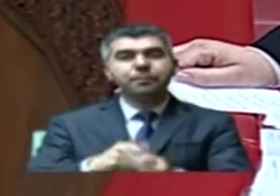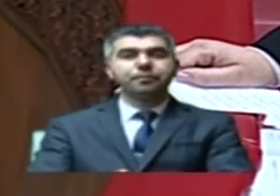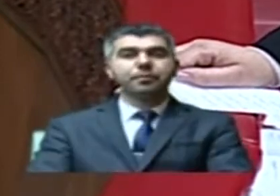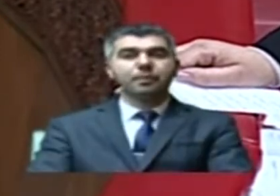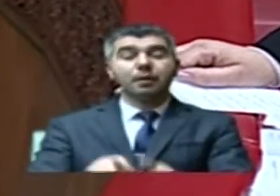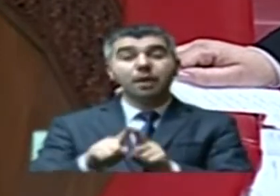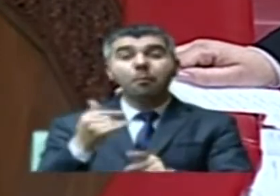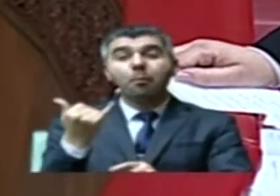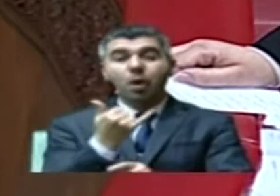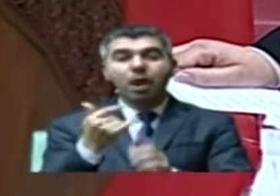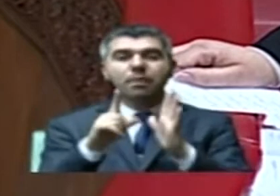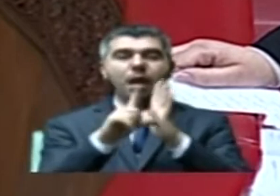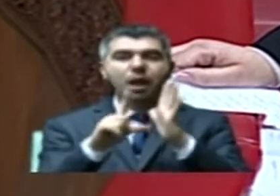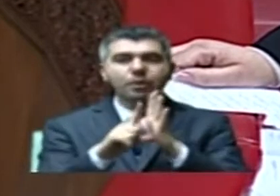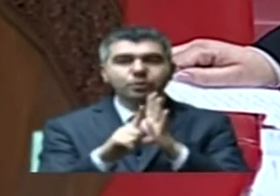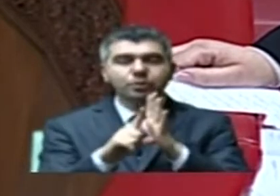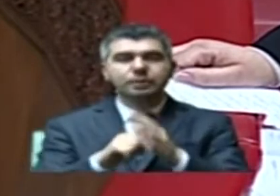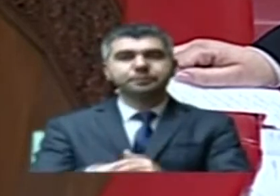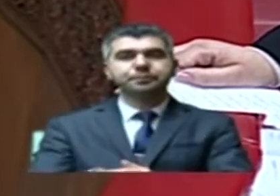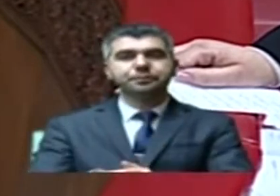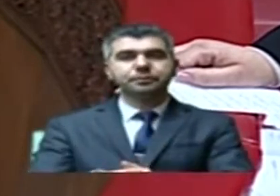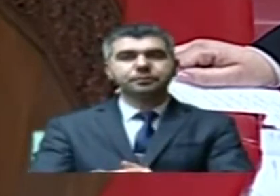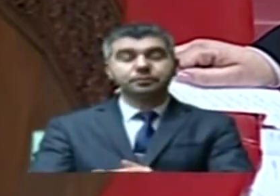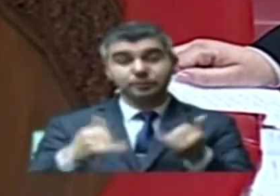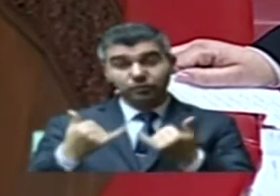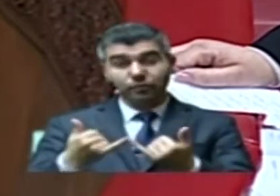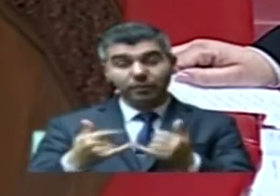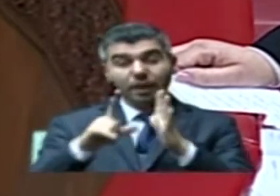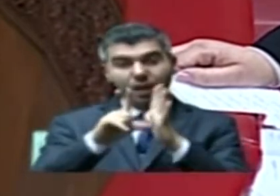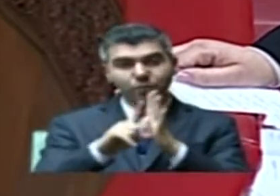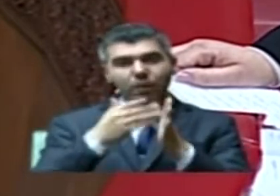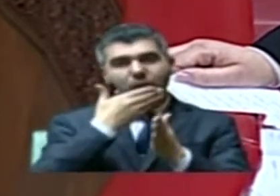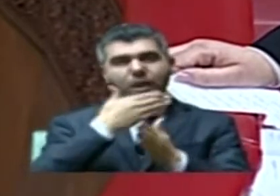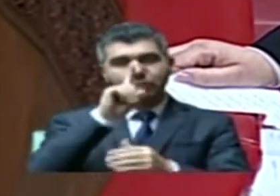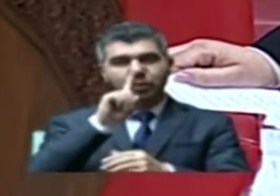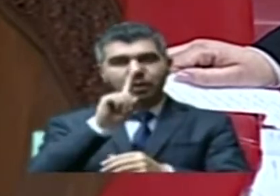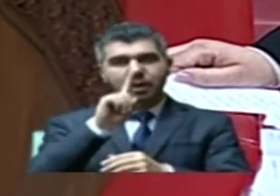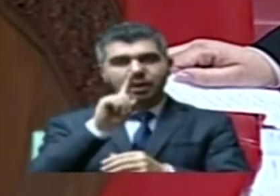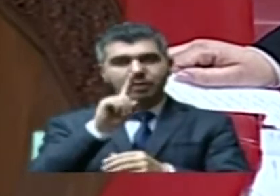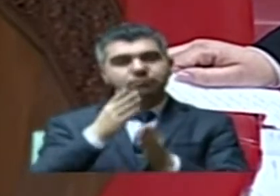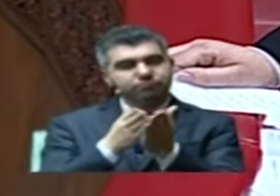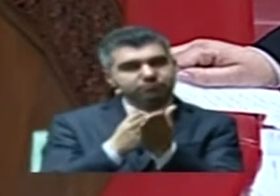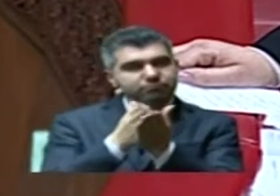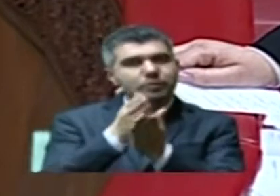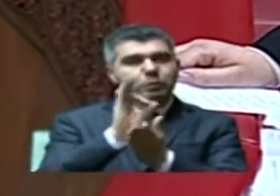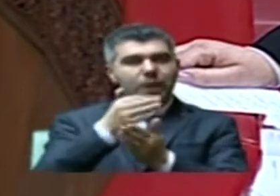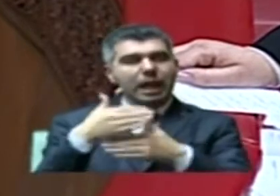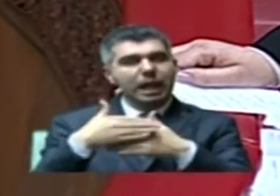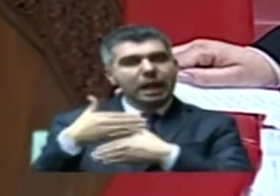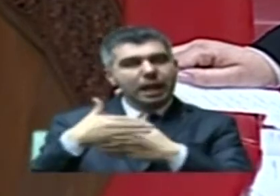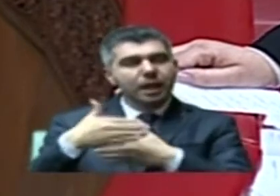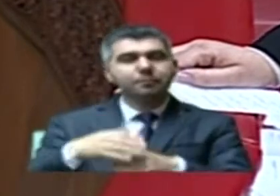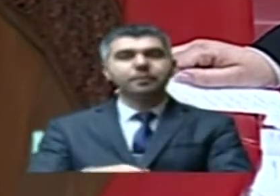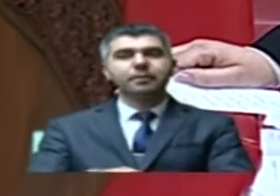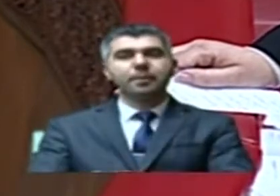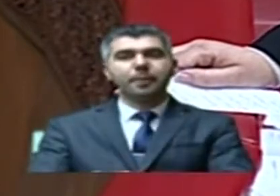المدخل الاساسي هو القانون قطاع، واليوم الحمد لله راه القانون قبض يعني في الطريق وقبض المسطره التشريعيه، وكنتظروا